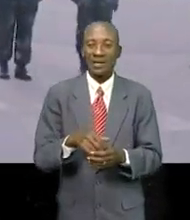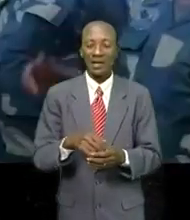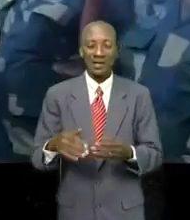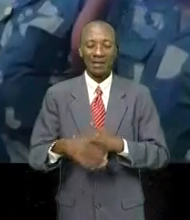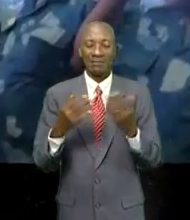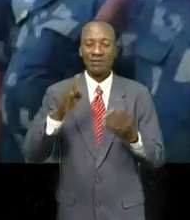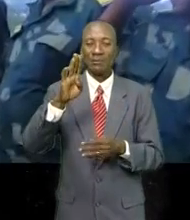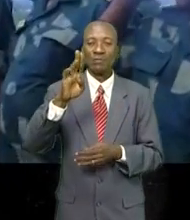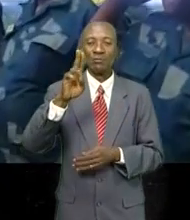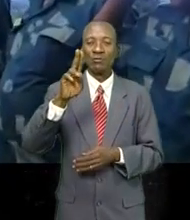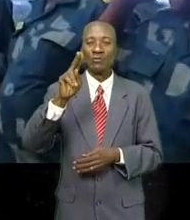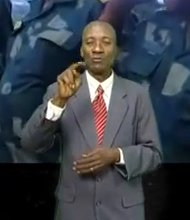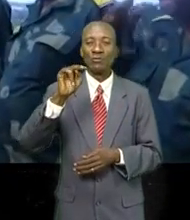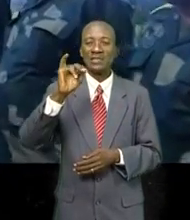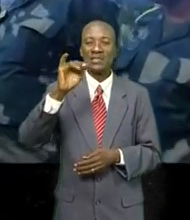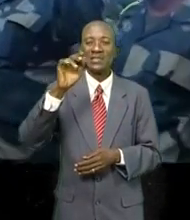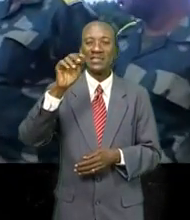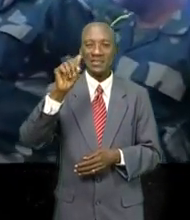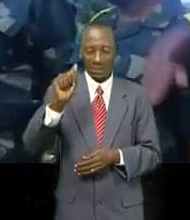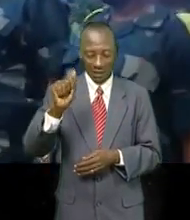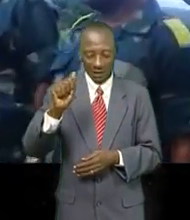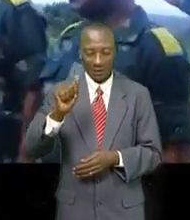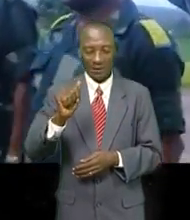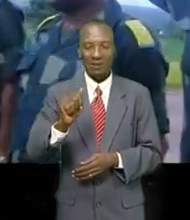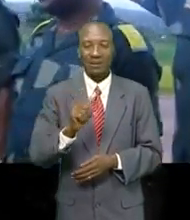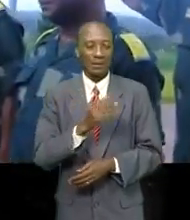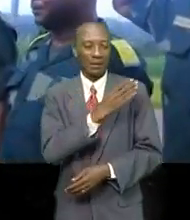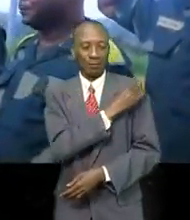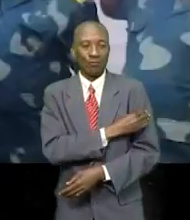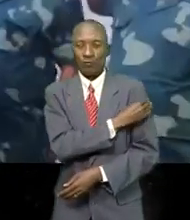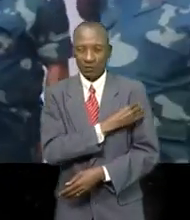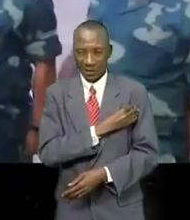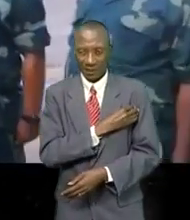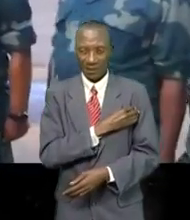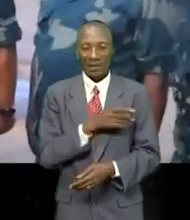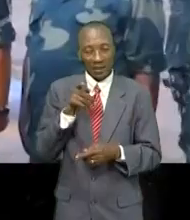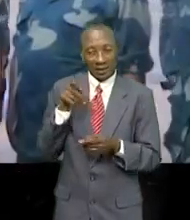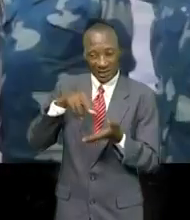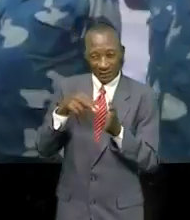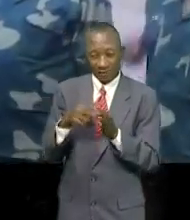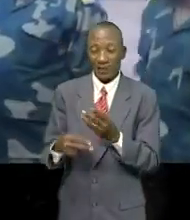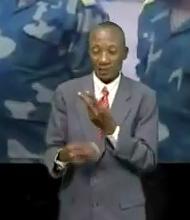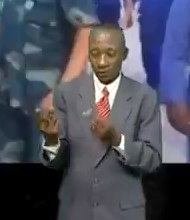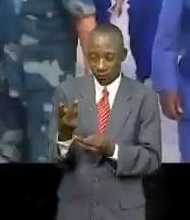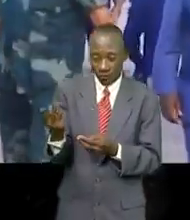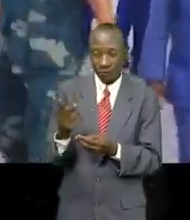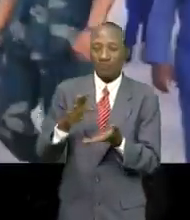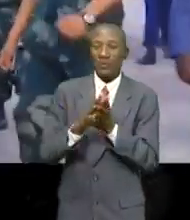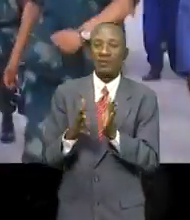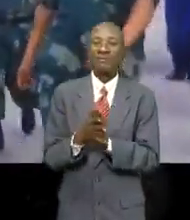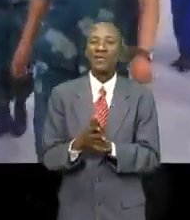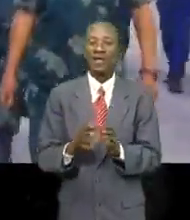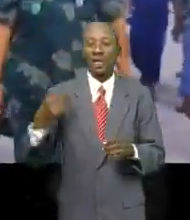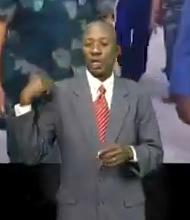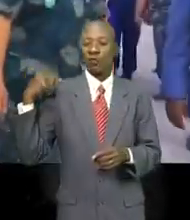à l'insécurité qui ne dit pas son nom. À la faveur de l'état de siège proclamé par le chef de l'État, Félix Antoine Tshisekedi Tshilombo, ces nouvelles